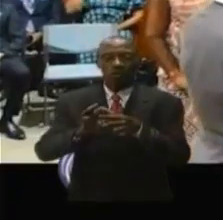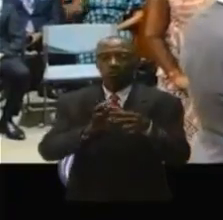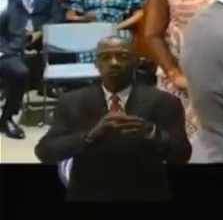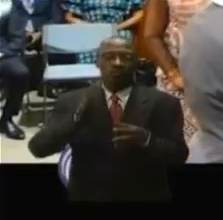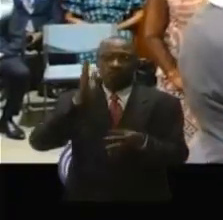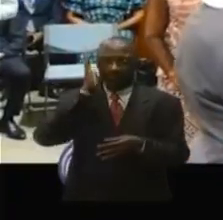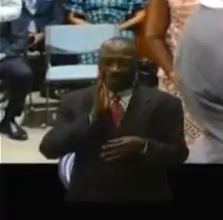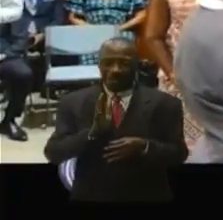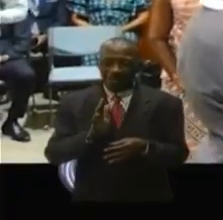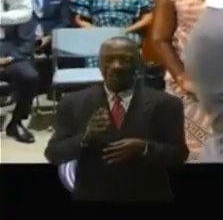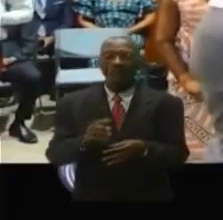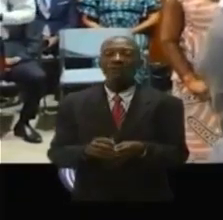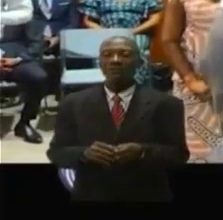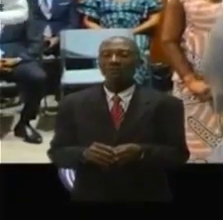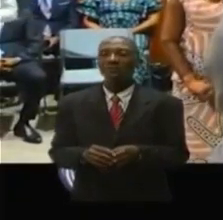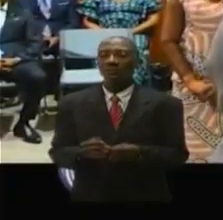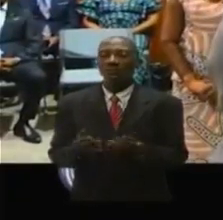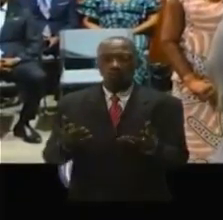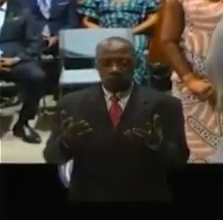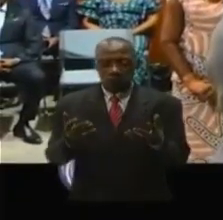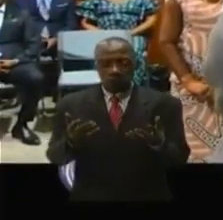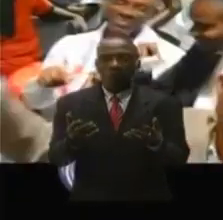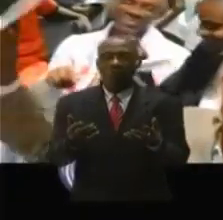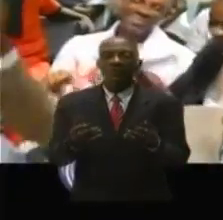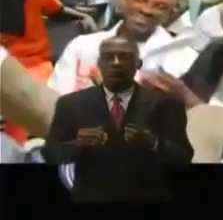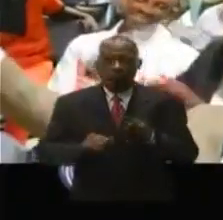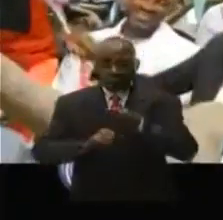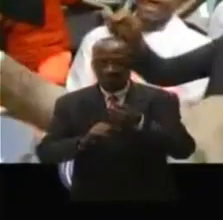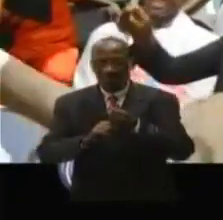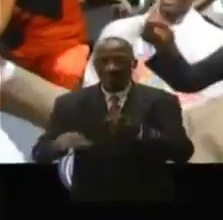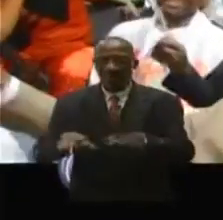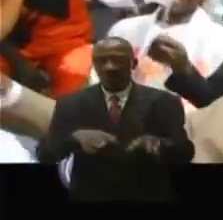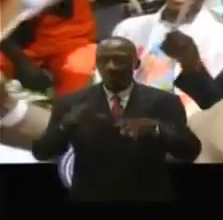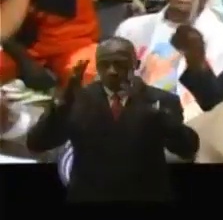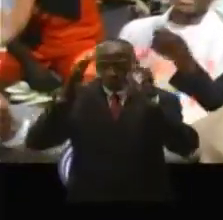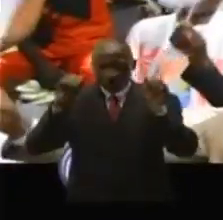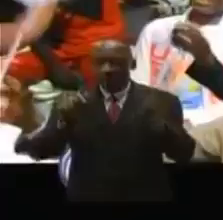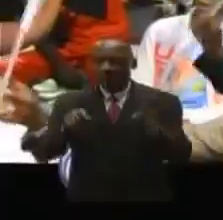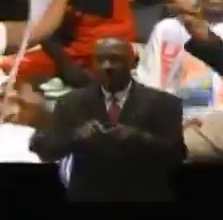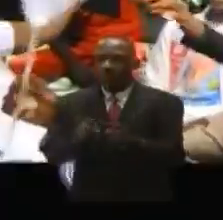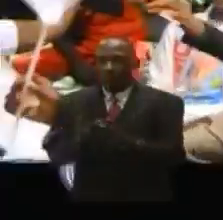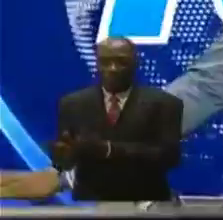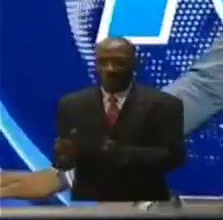du président de la République axée sur le bien-être des Congolais de tous bords.